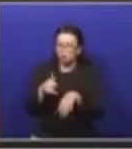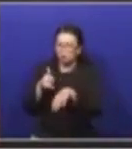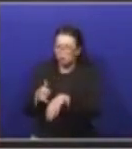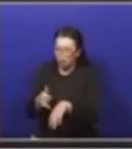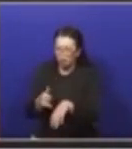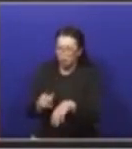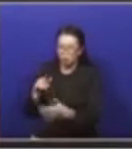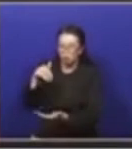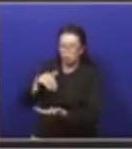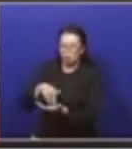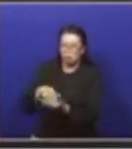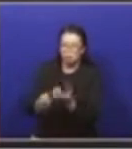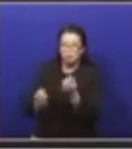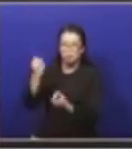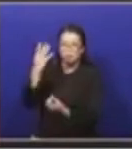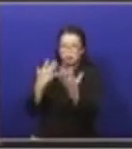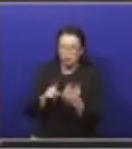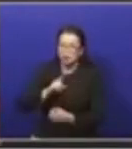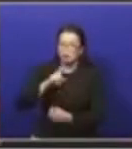ก็เดินงงๆมวยไปต่อที่กรมป่าไม้กรมอุทยานแถวม.เกษตรครับ